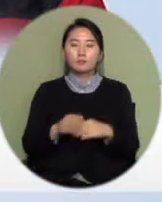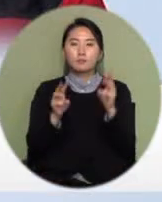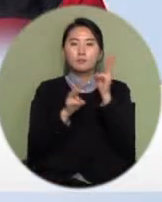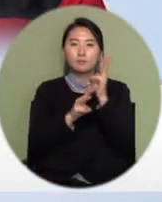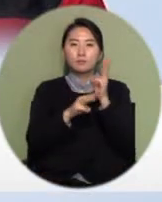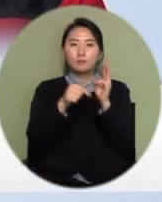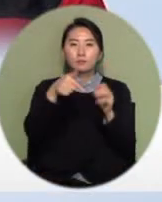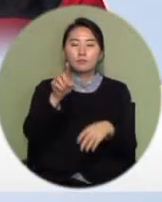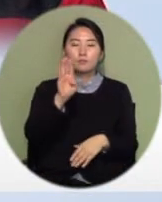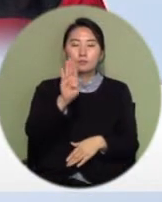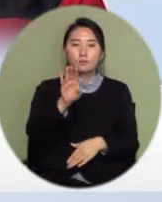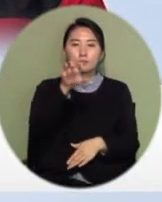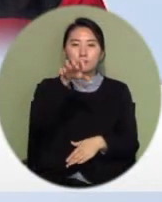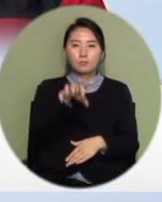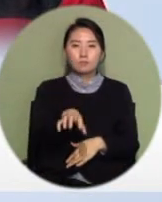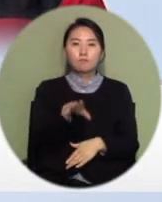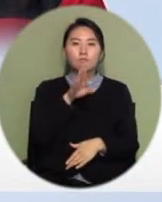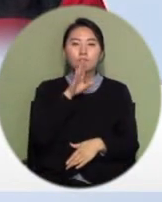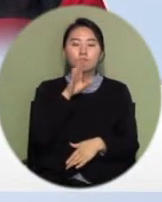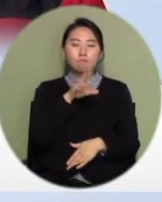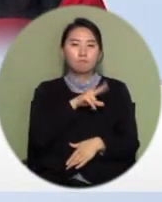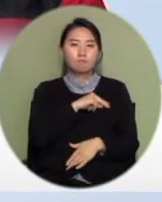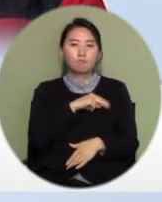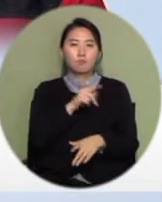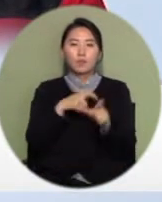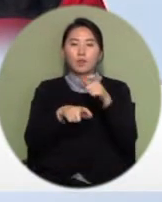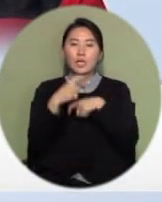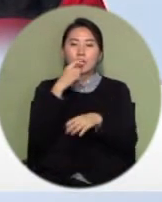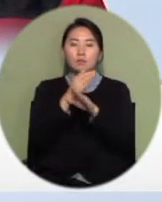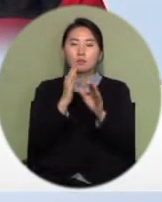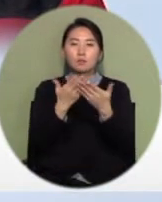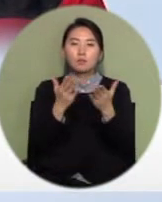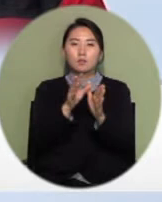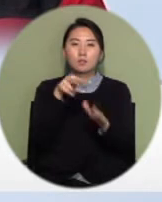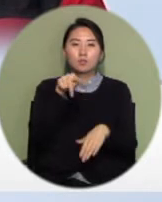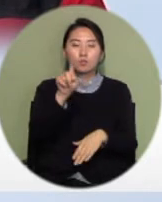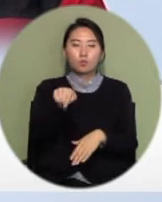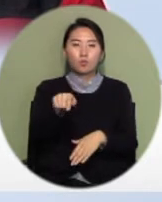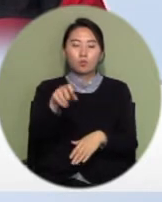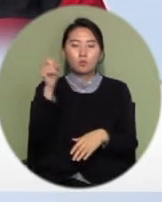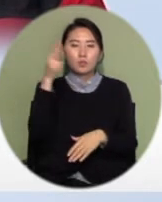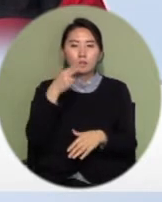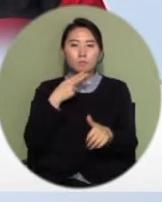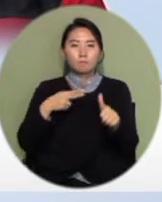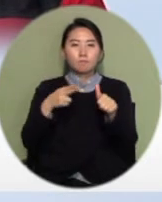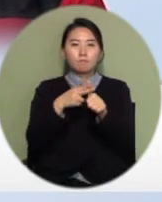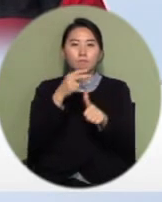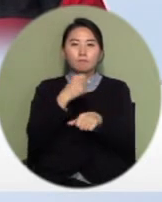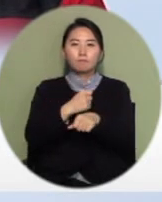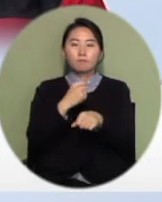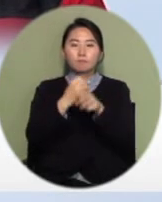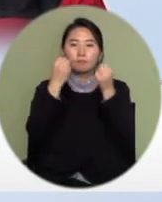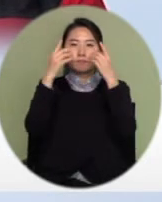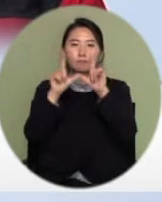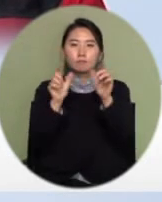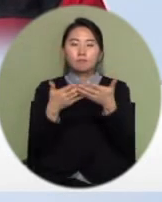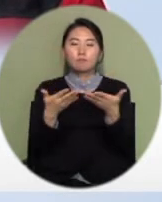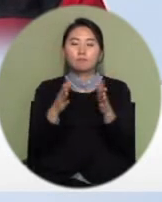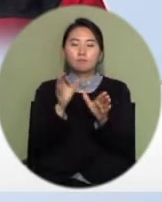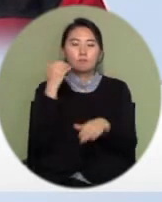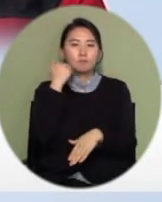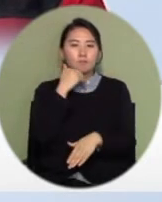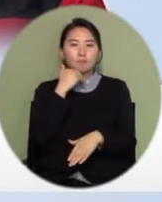중랑구 갑 선거구 에서는 현역 국회의원인 더불어 민주당 서영교 후보가 재선에 도전합니다 새누리당 해서